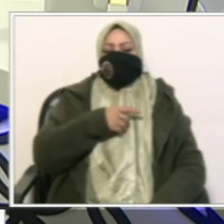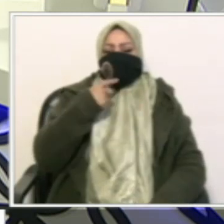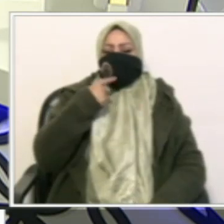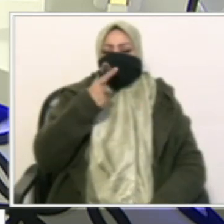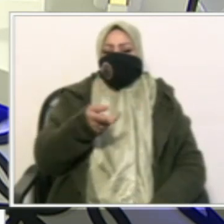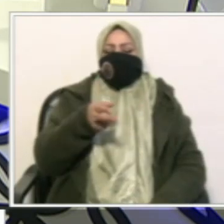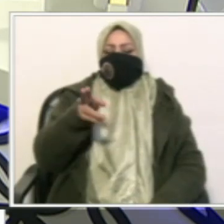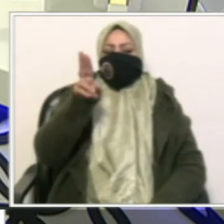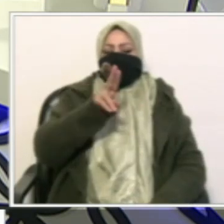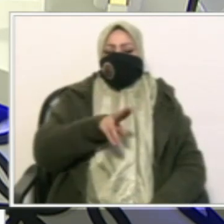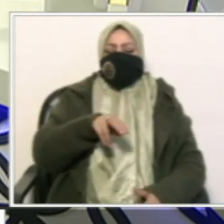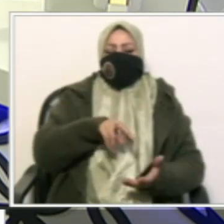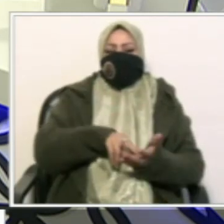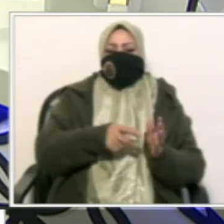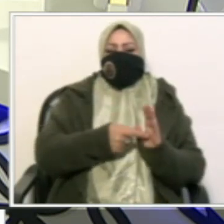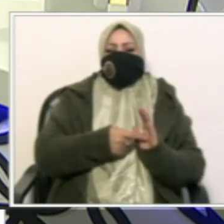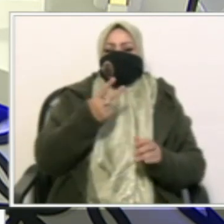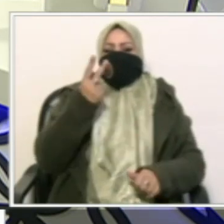يا شيخ الشرعي.